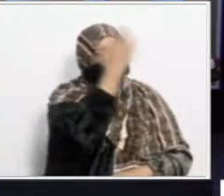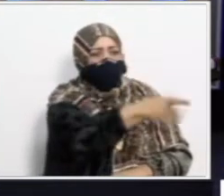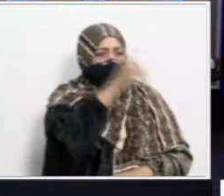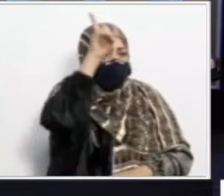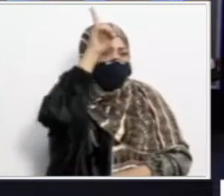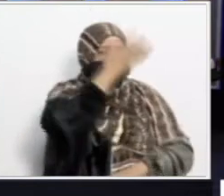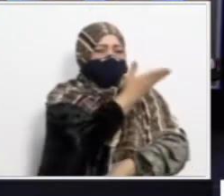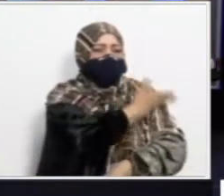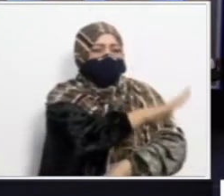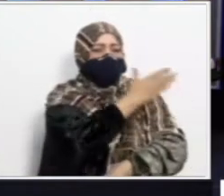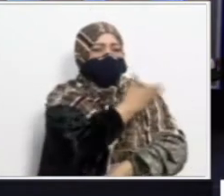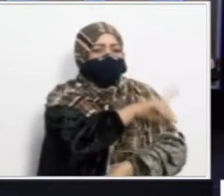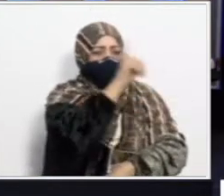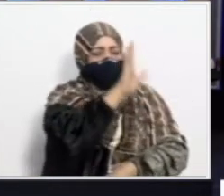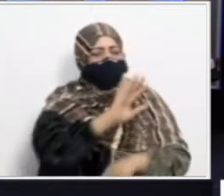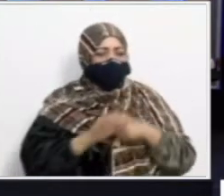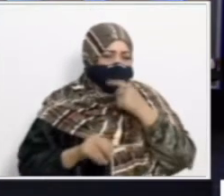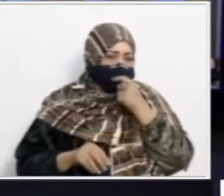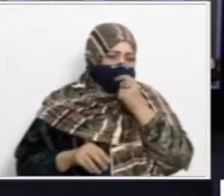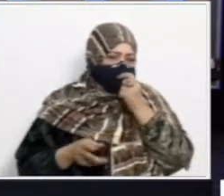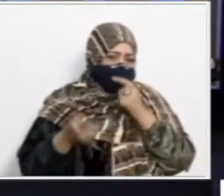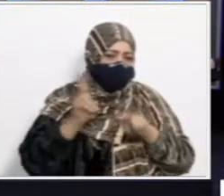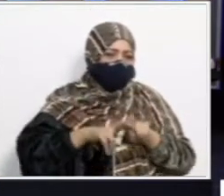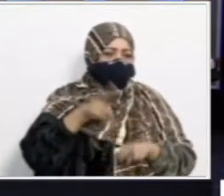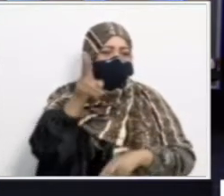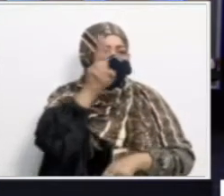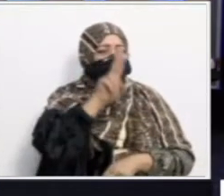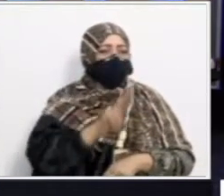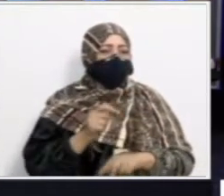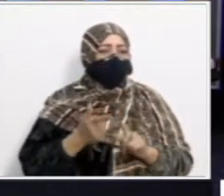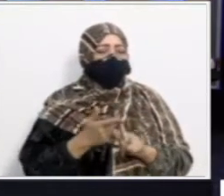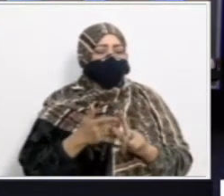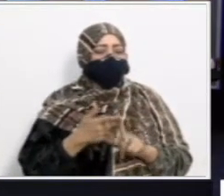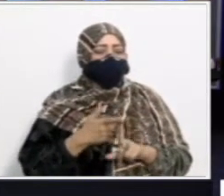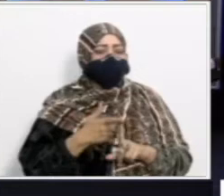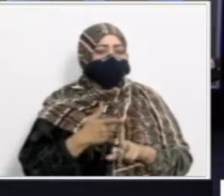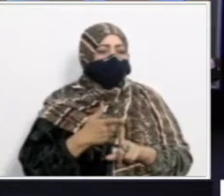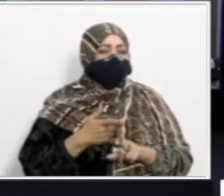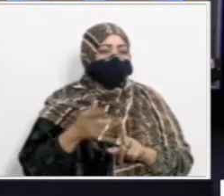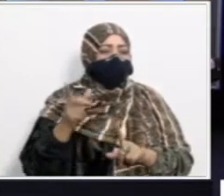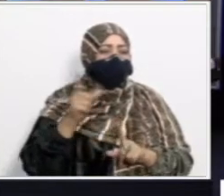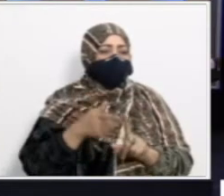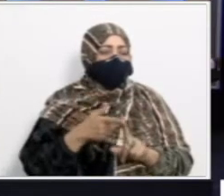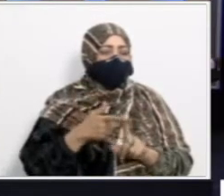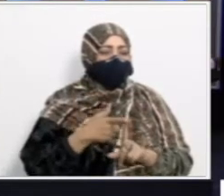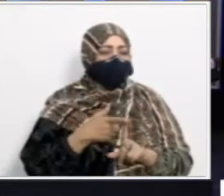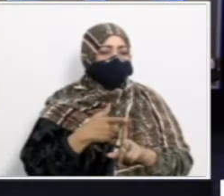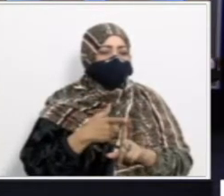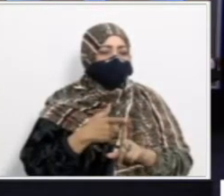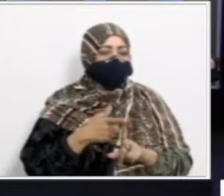أنا عندي مرة وسوسة في الصلاة زي مثلا السجود نقول سجود سجدة والله فين أنا طبعا مريض مصلي مقعد